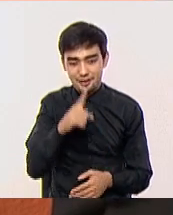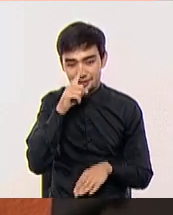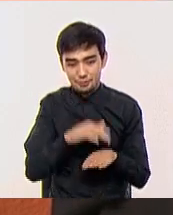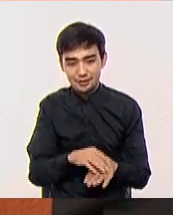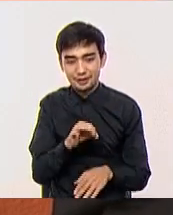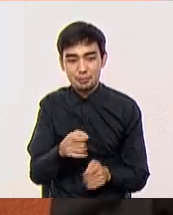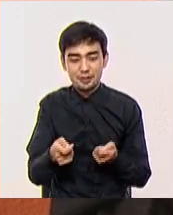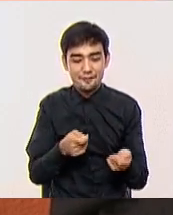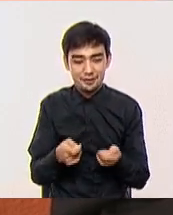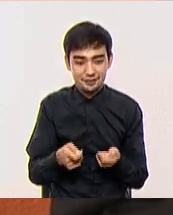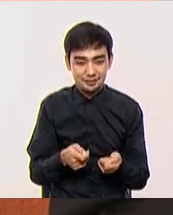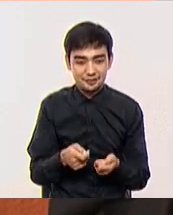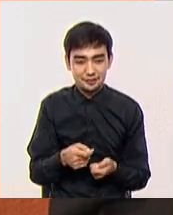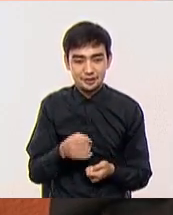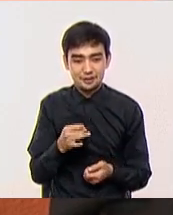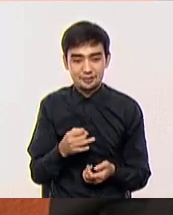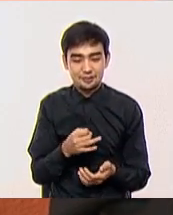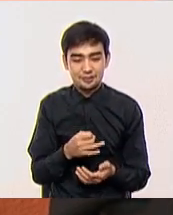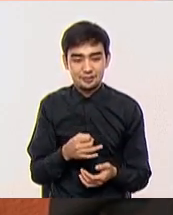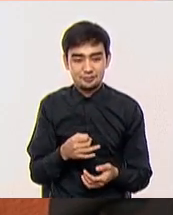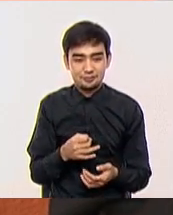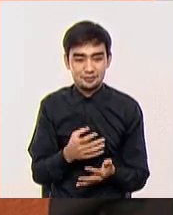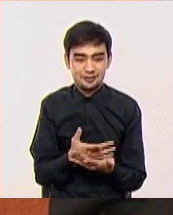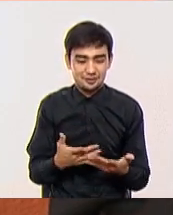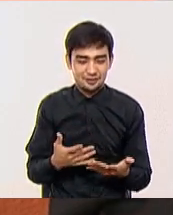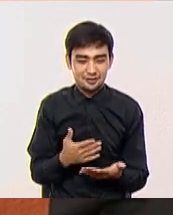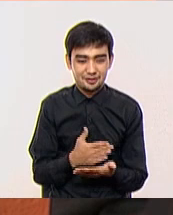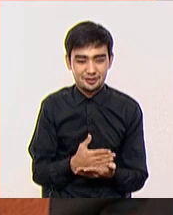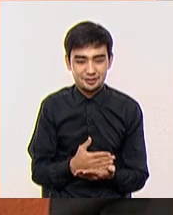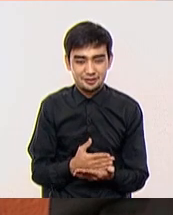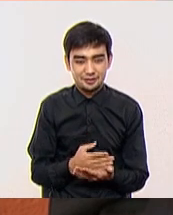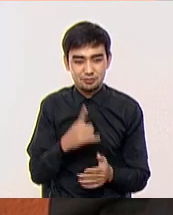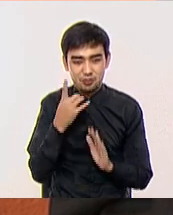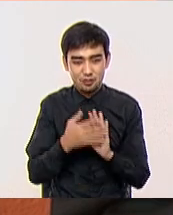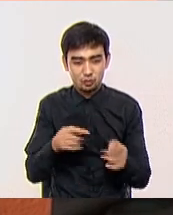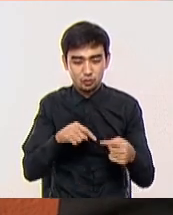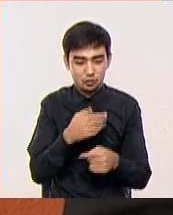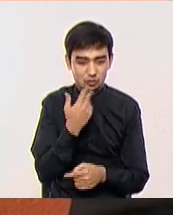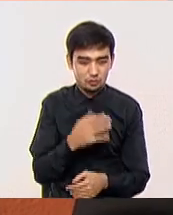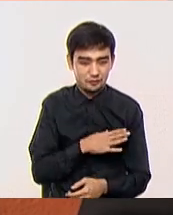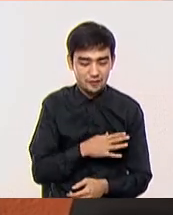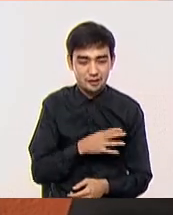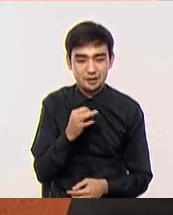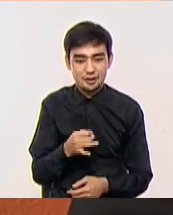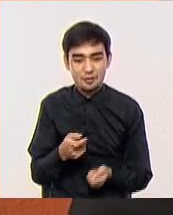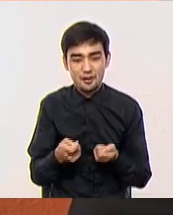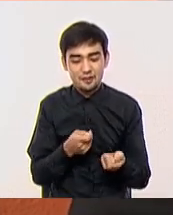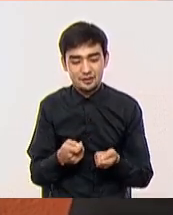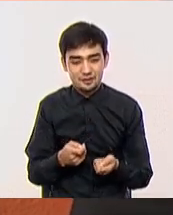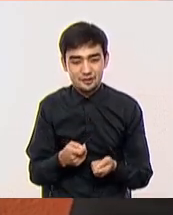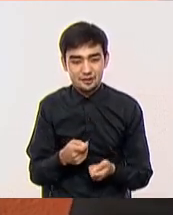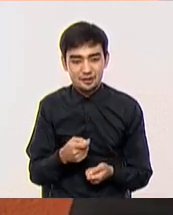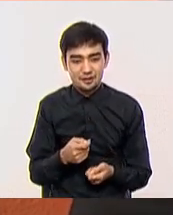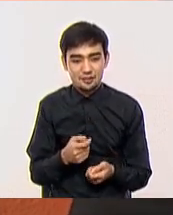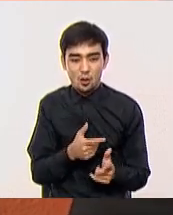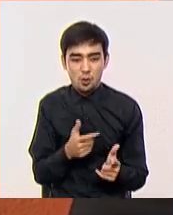и правительством идет некое недопонимание, да, то есть правительство